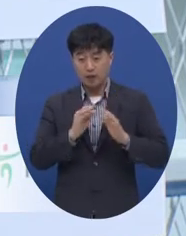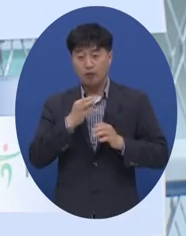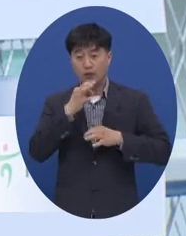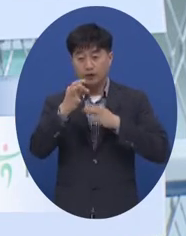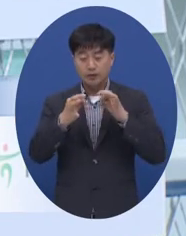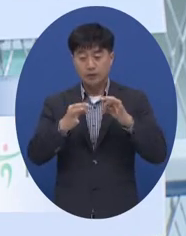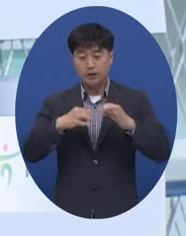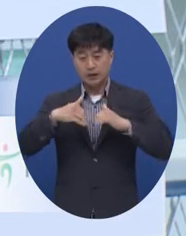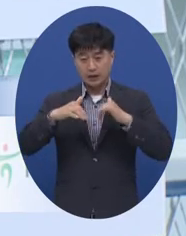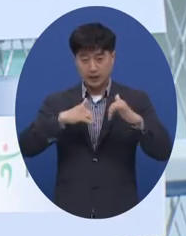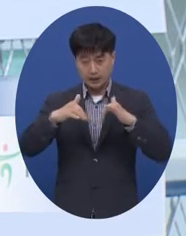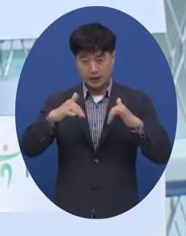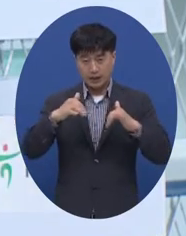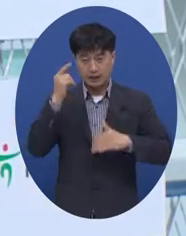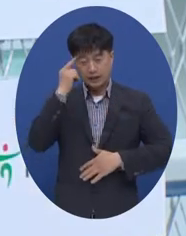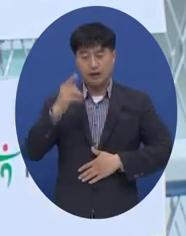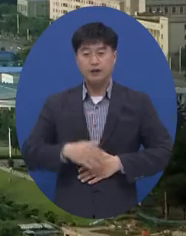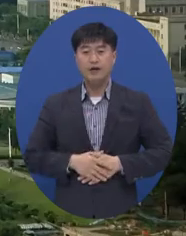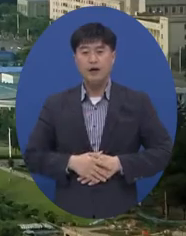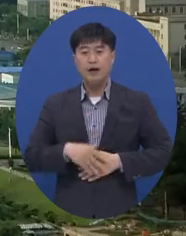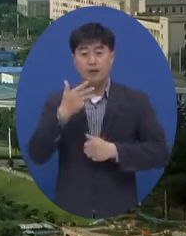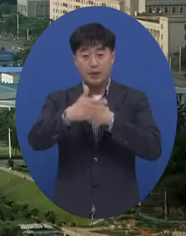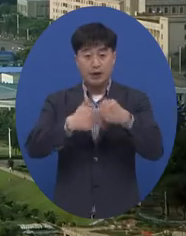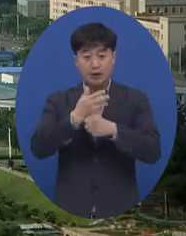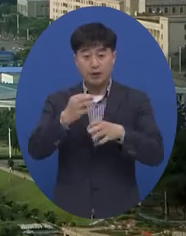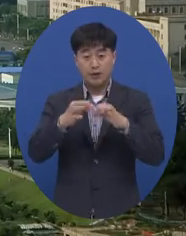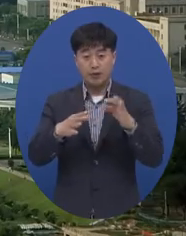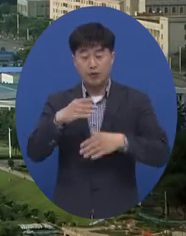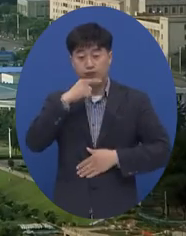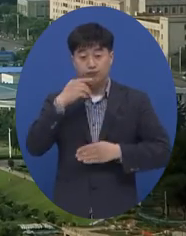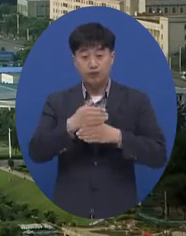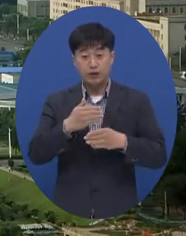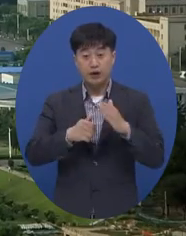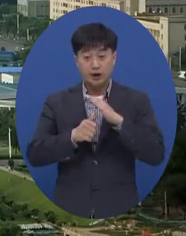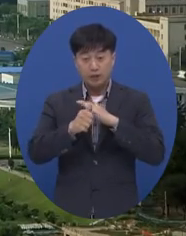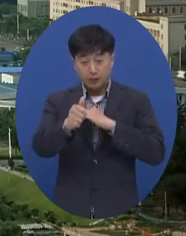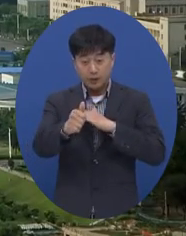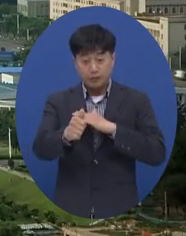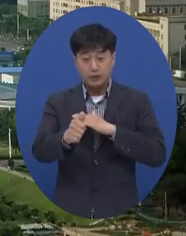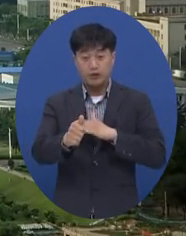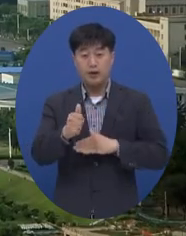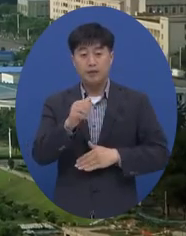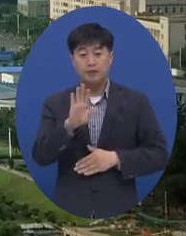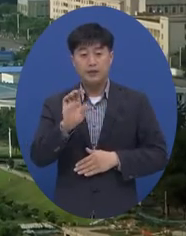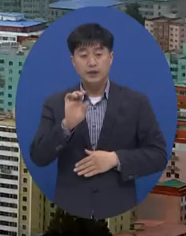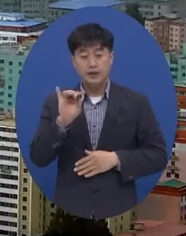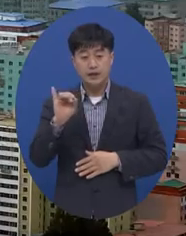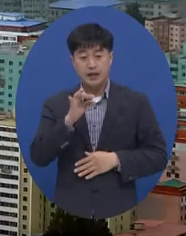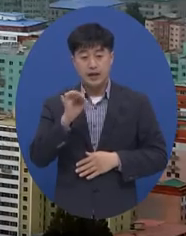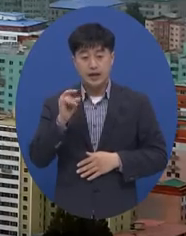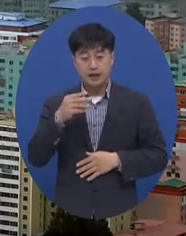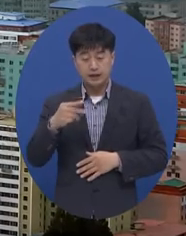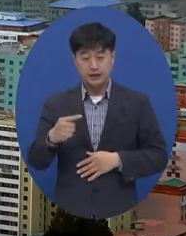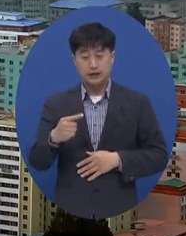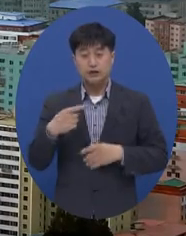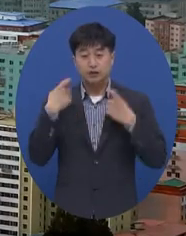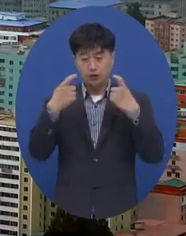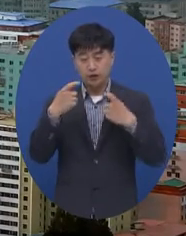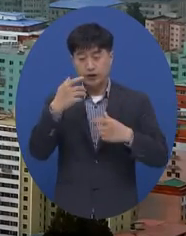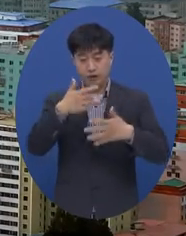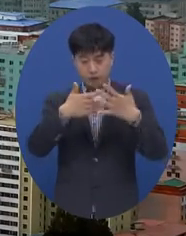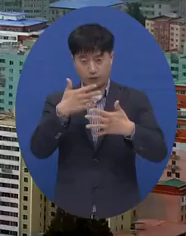어떤 메시지를 뭐 외치면서 다녀볼까? 8년간 북한으로 간 피에르 올리베라 감독의 평양 기록기인 평양